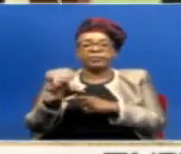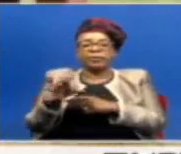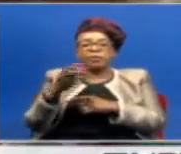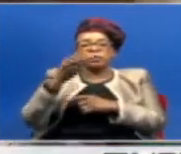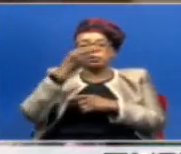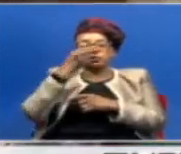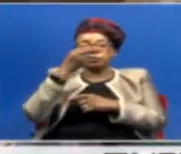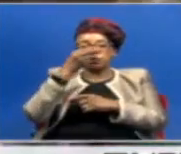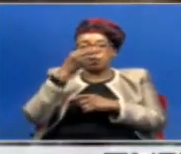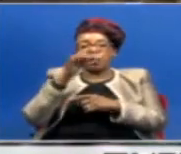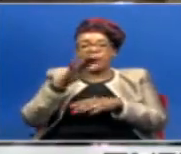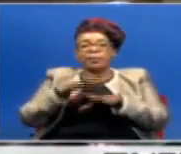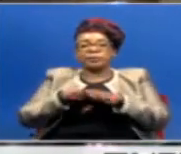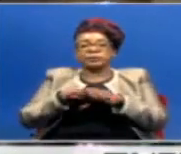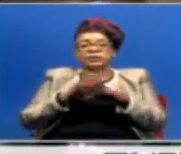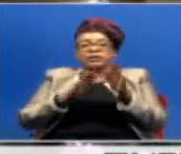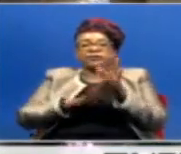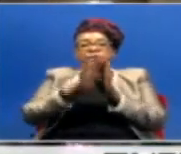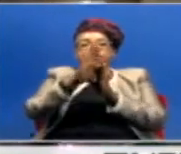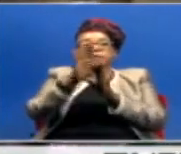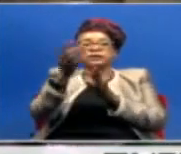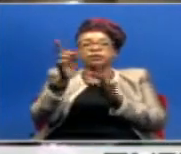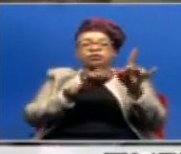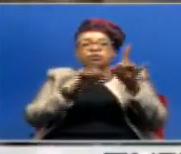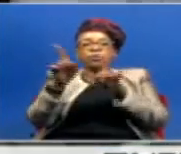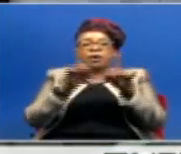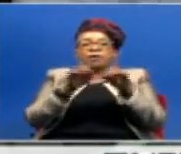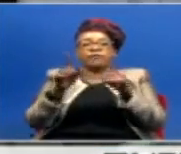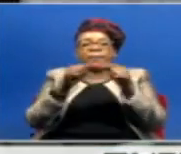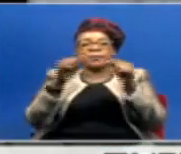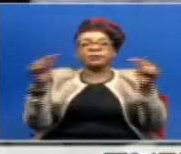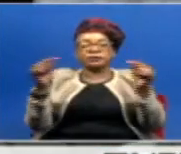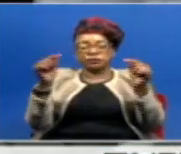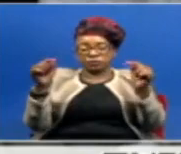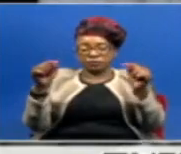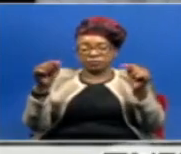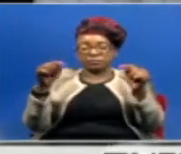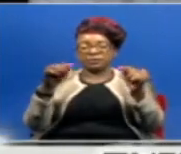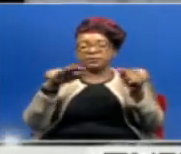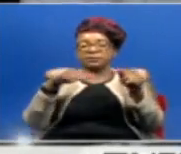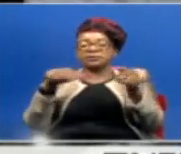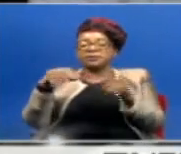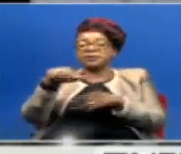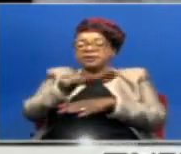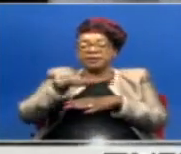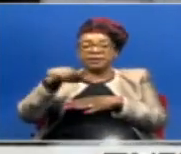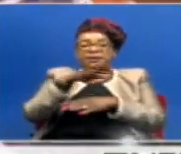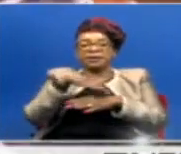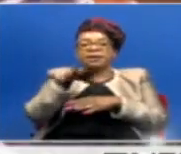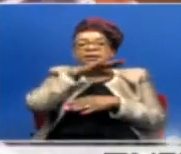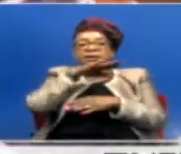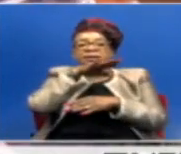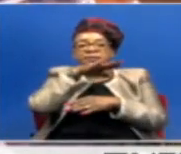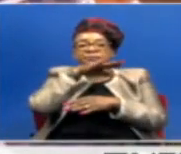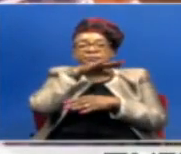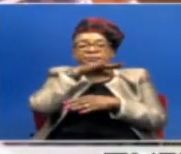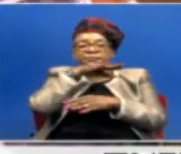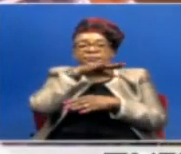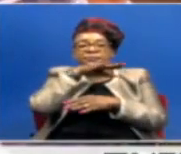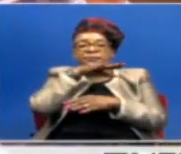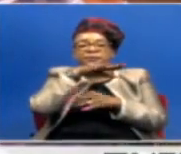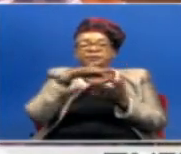extensive development tour of opposition chief Raila Odinga's Luo Nyanza stronghold. Nimepata watu